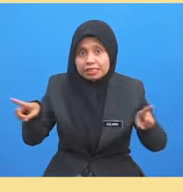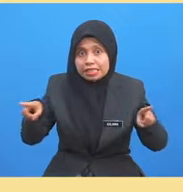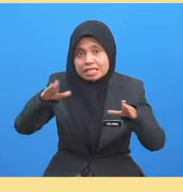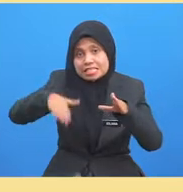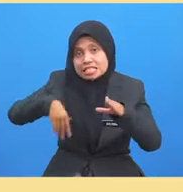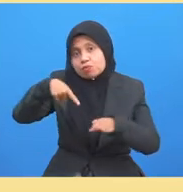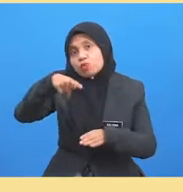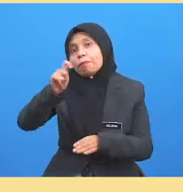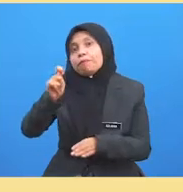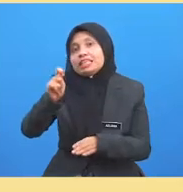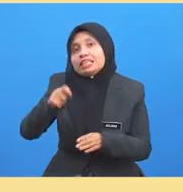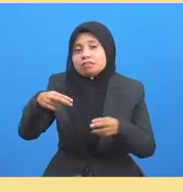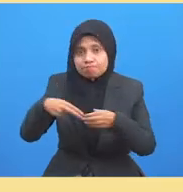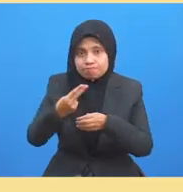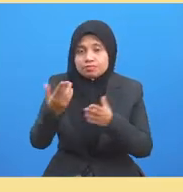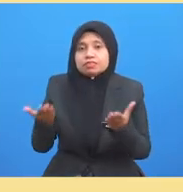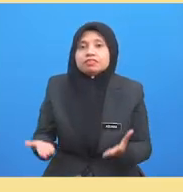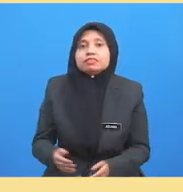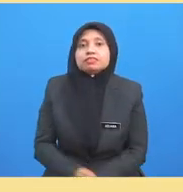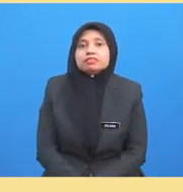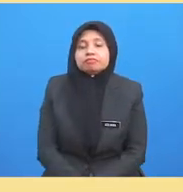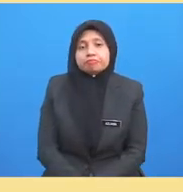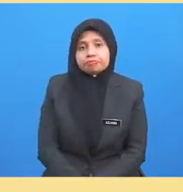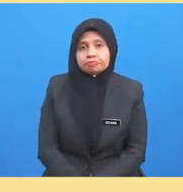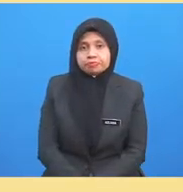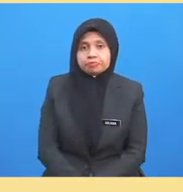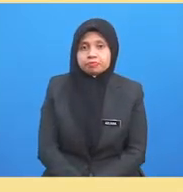sesuatu prototip dihasilkan.